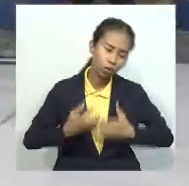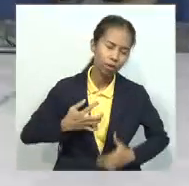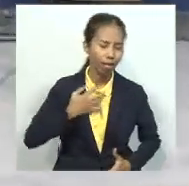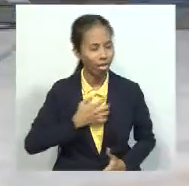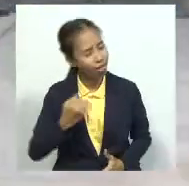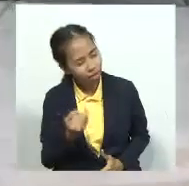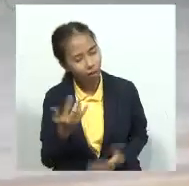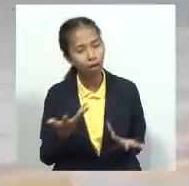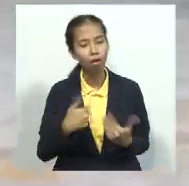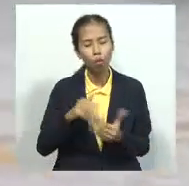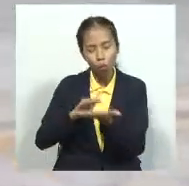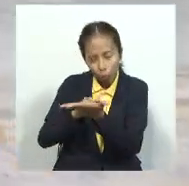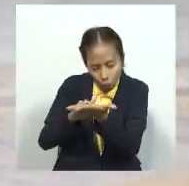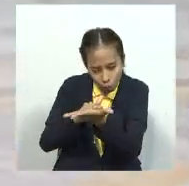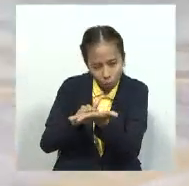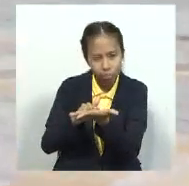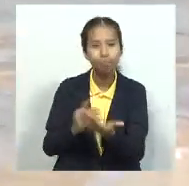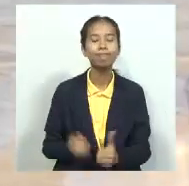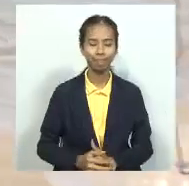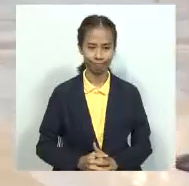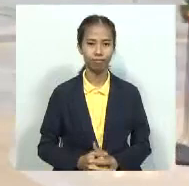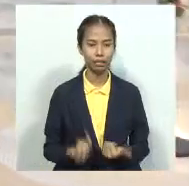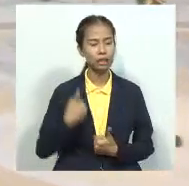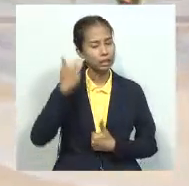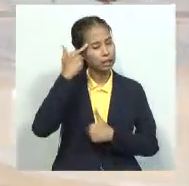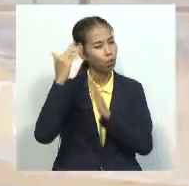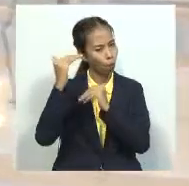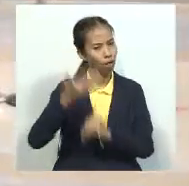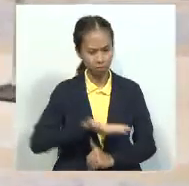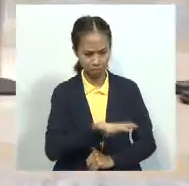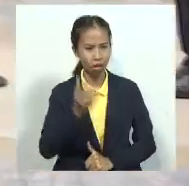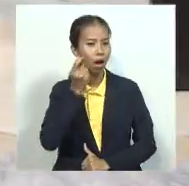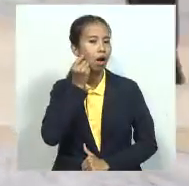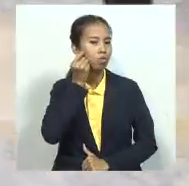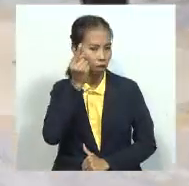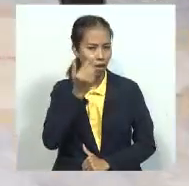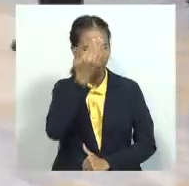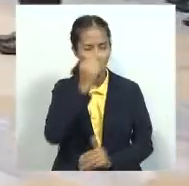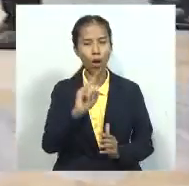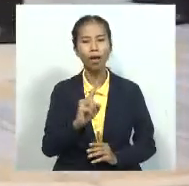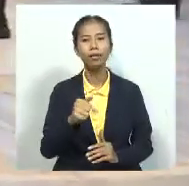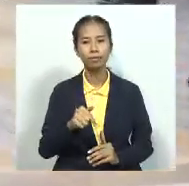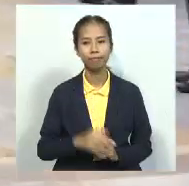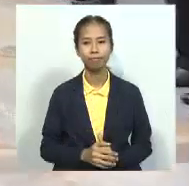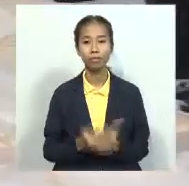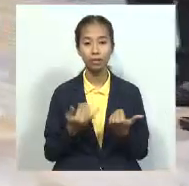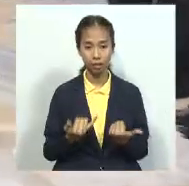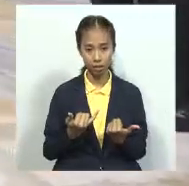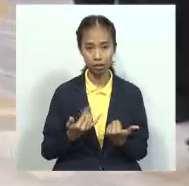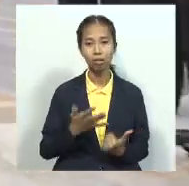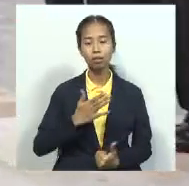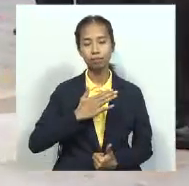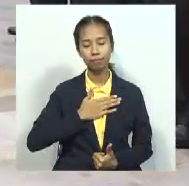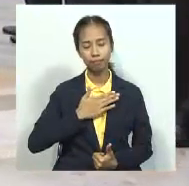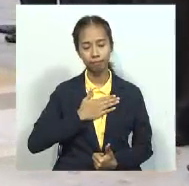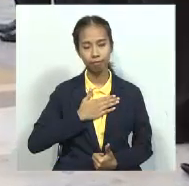างก็ขออโหสิกันแล้วกันนะหวังว่าทุกคนคงเข้าใจว่าเพราะเหตุใดนะครับสิ่งต่างเหล่านี้เป็นสิ่งที่ผ